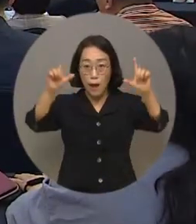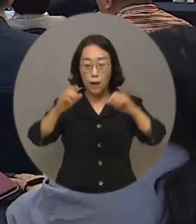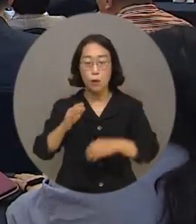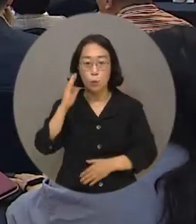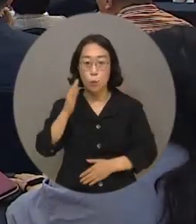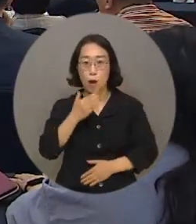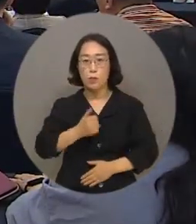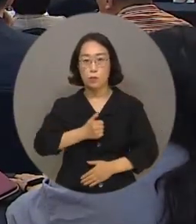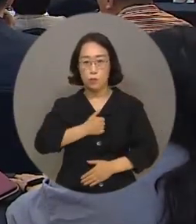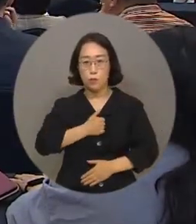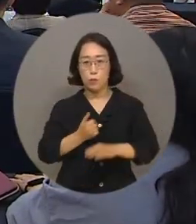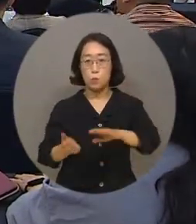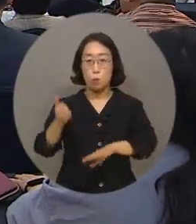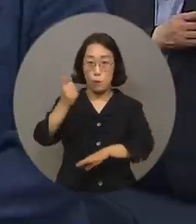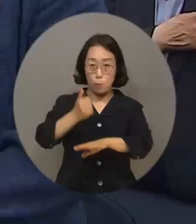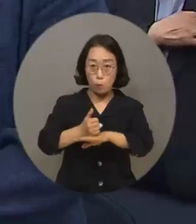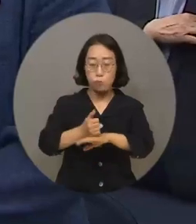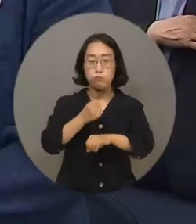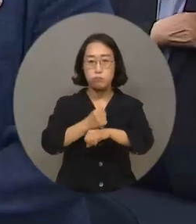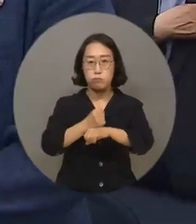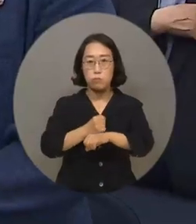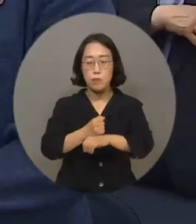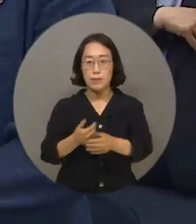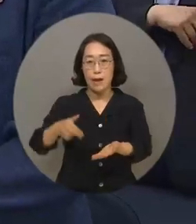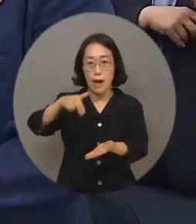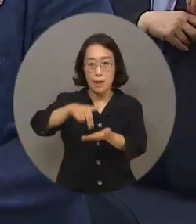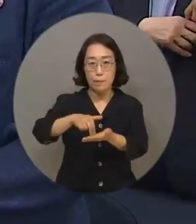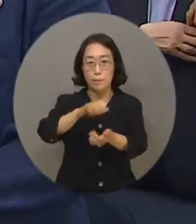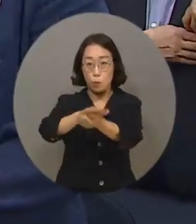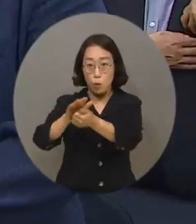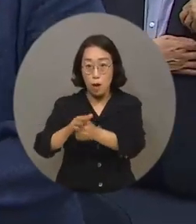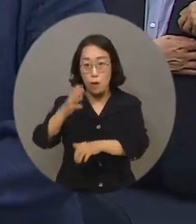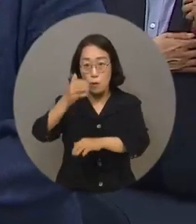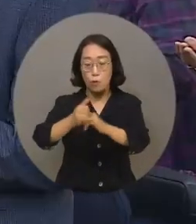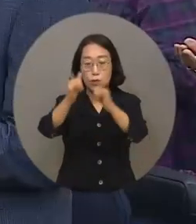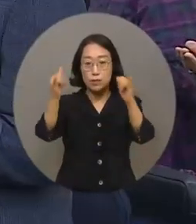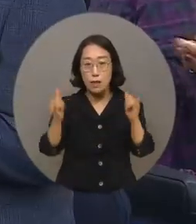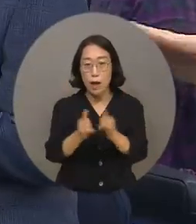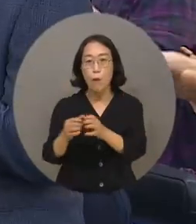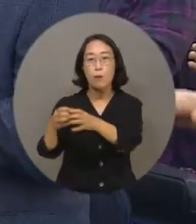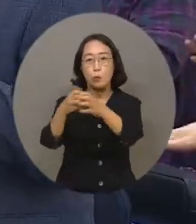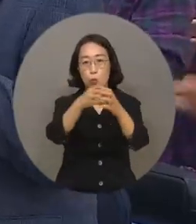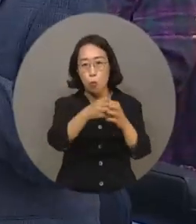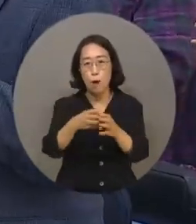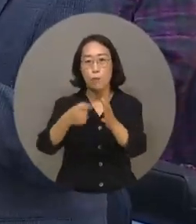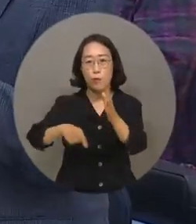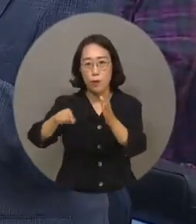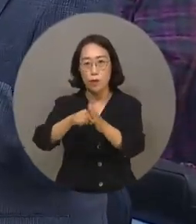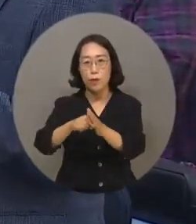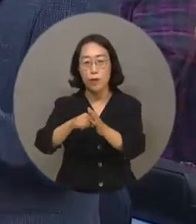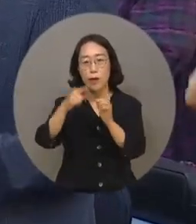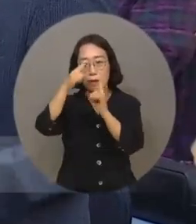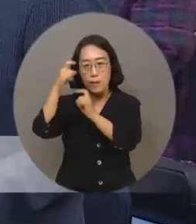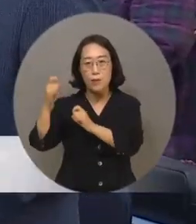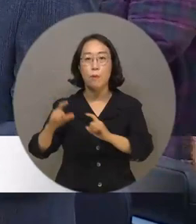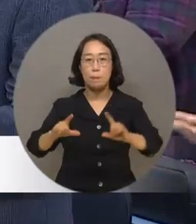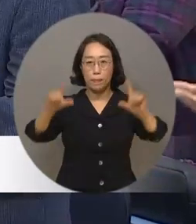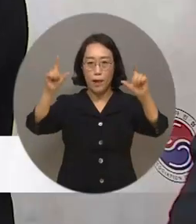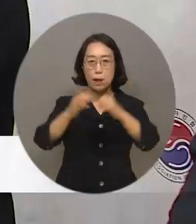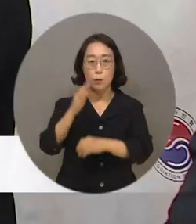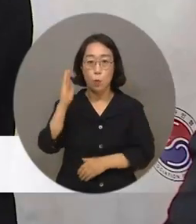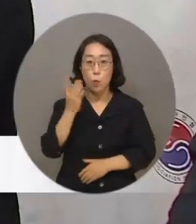정체성을 회복해 자립을 도모하고 사회적 인식 개선을 통한 사회통합을 이루기 위해 재정된 날입니다